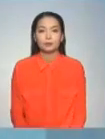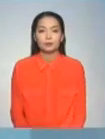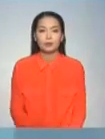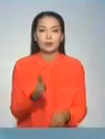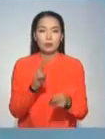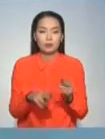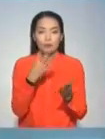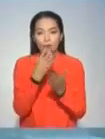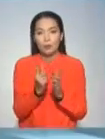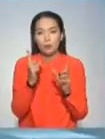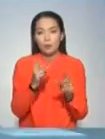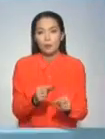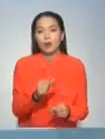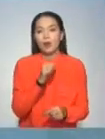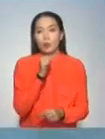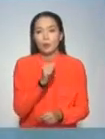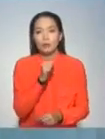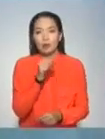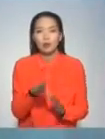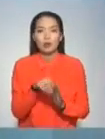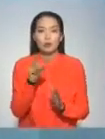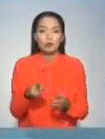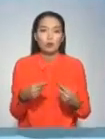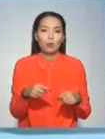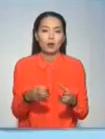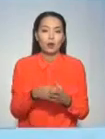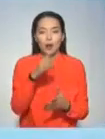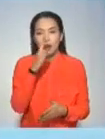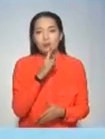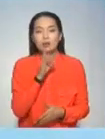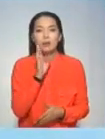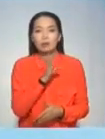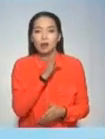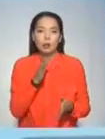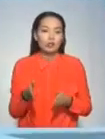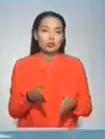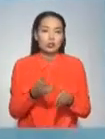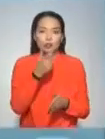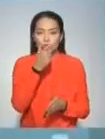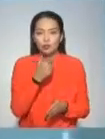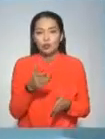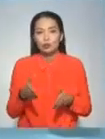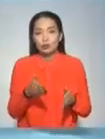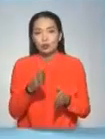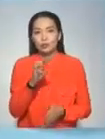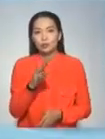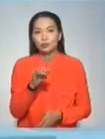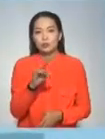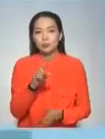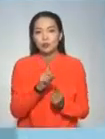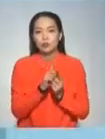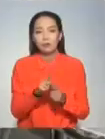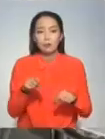В завершении своей поездки в Кустанай кандидат от общественного объединения «Казагыналар дәстүрге жол» Салтанат Турсунбекова встретилась с